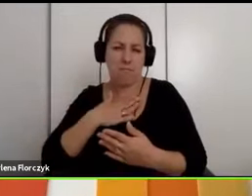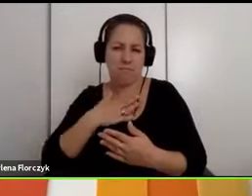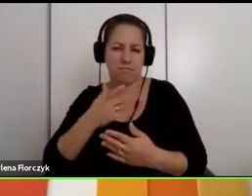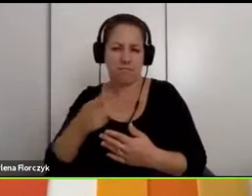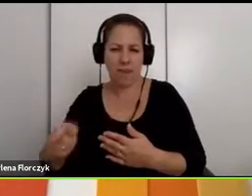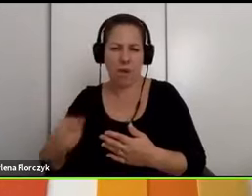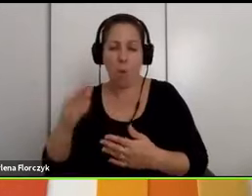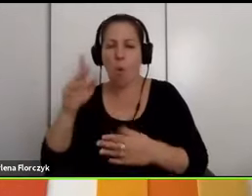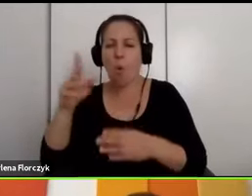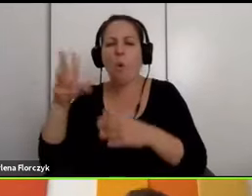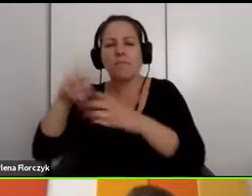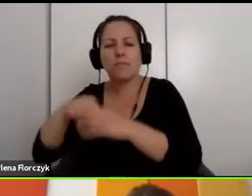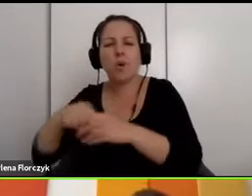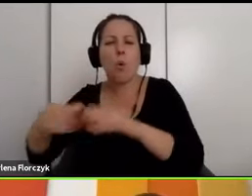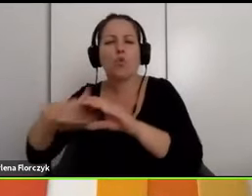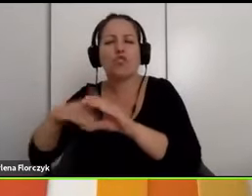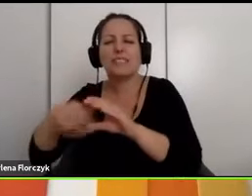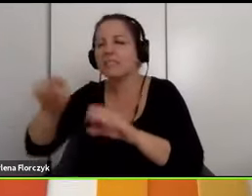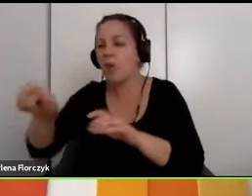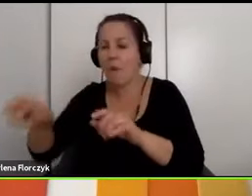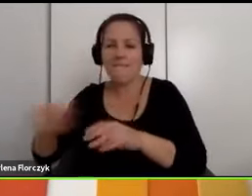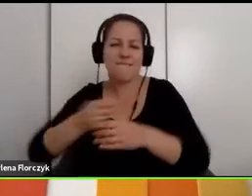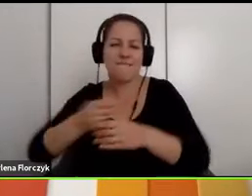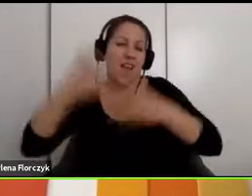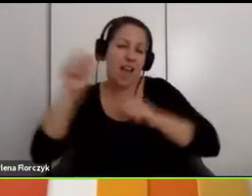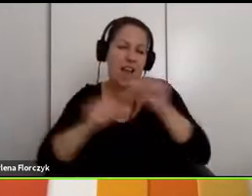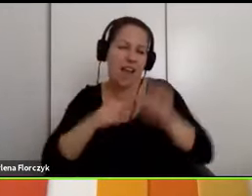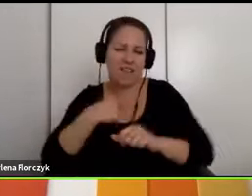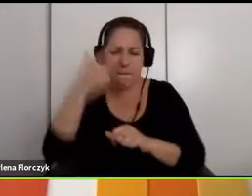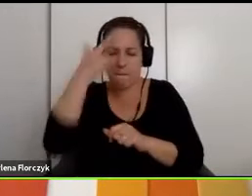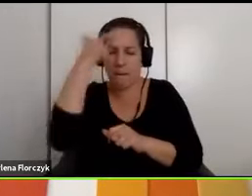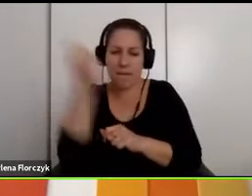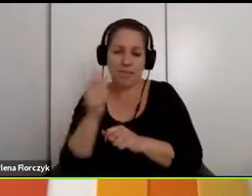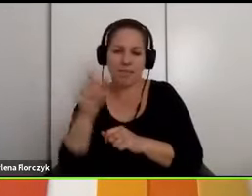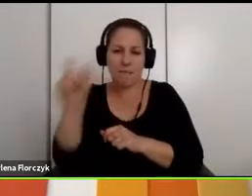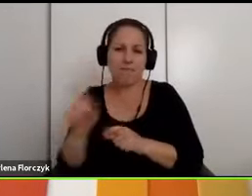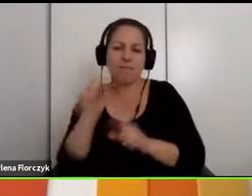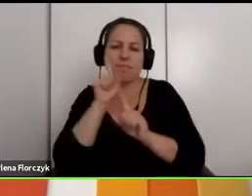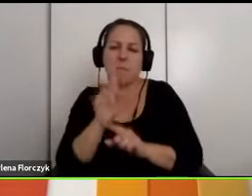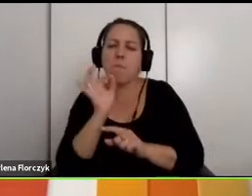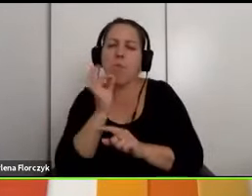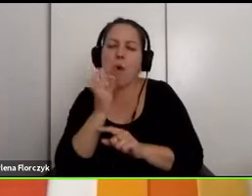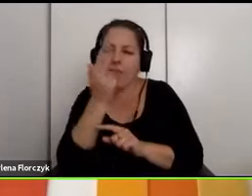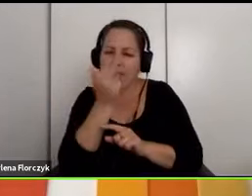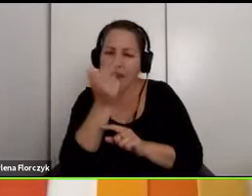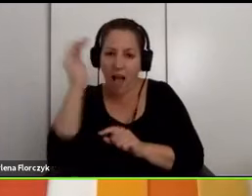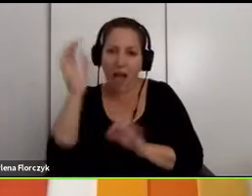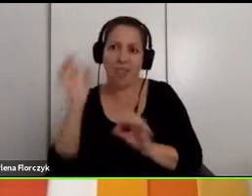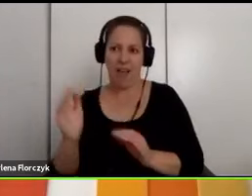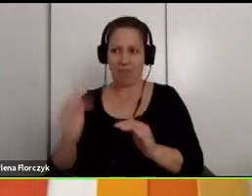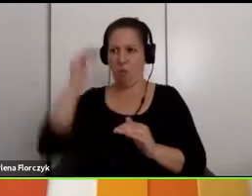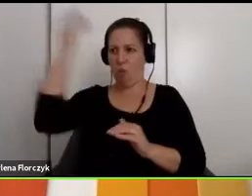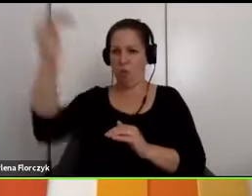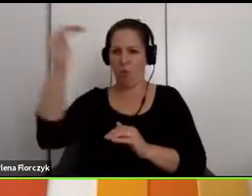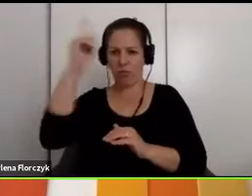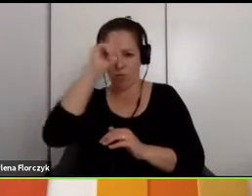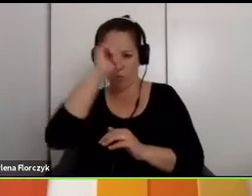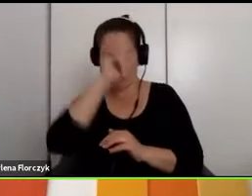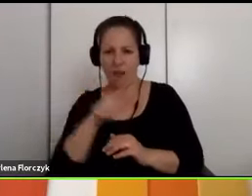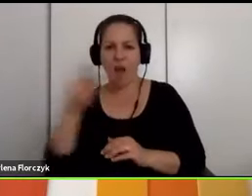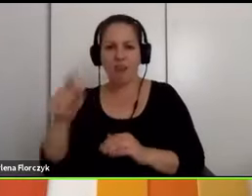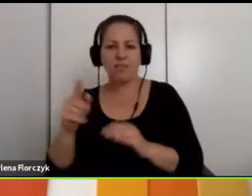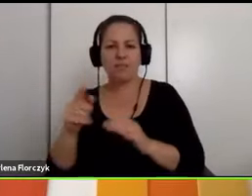mamy takich uczestników, którzy od wielu lat, ja ich pamiętam jeszcze jako naprawdę młodych nastolatków, a teraz to już są dorośli ludzie, gdzie oni